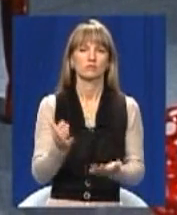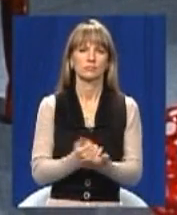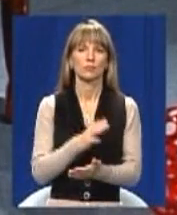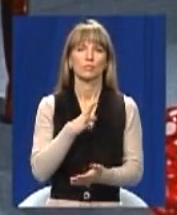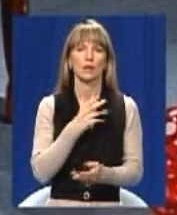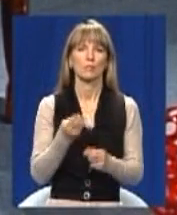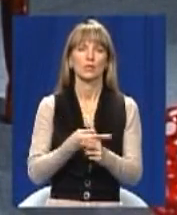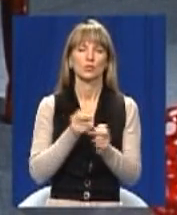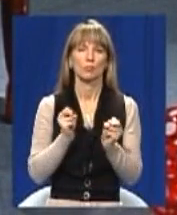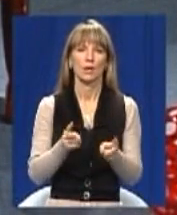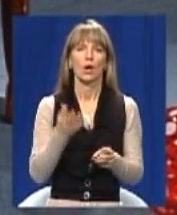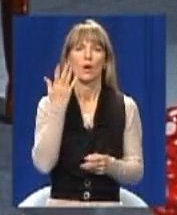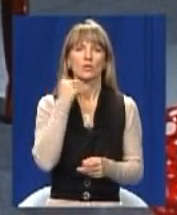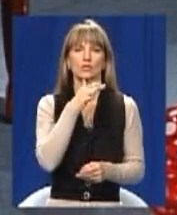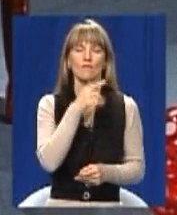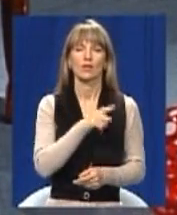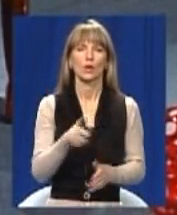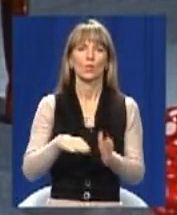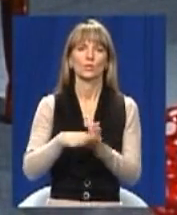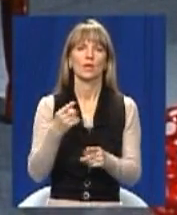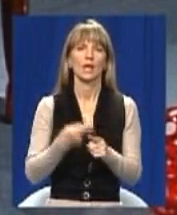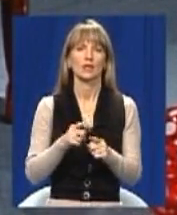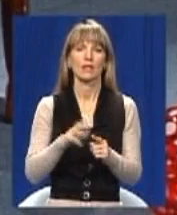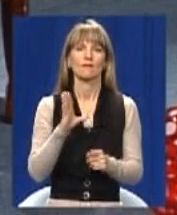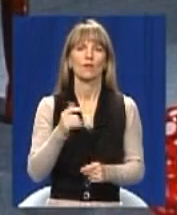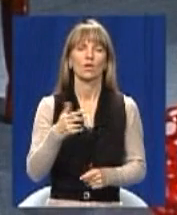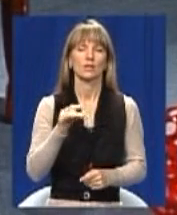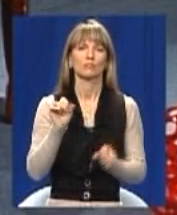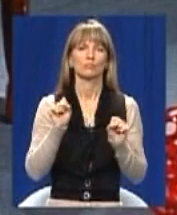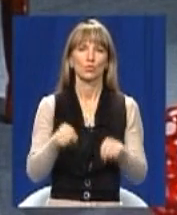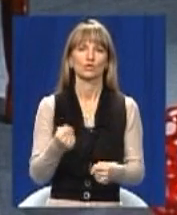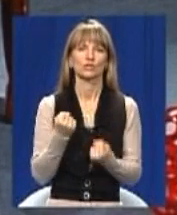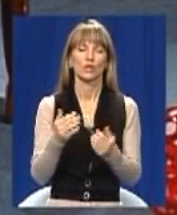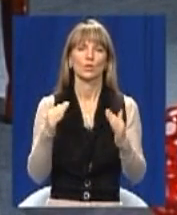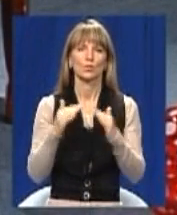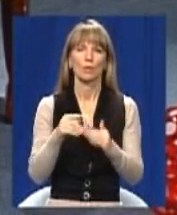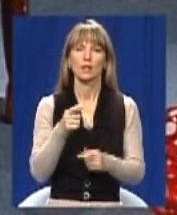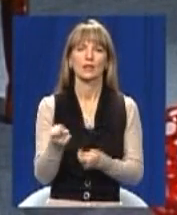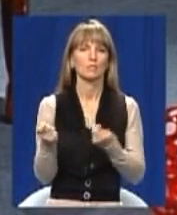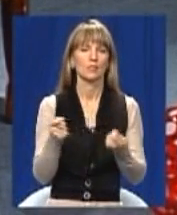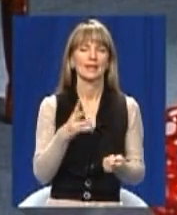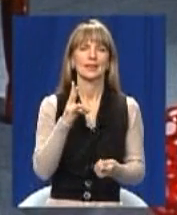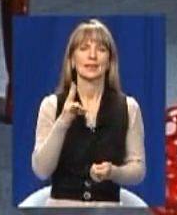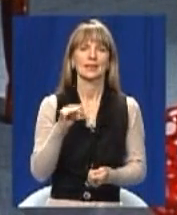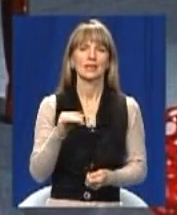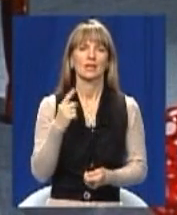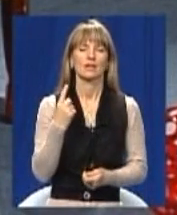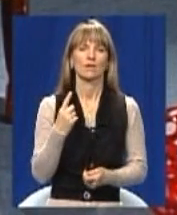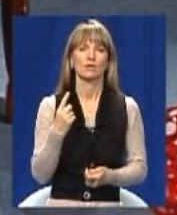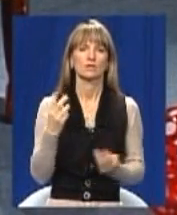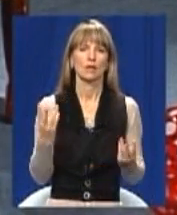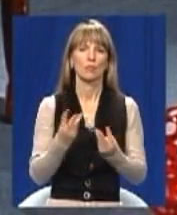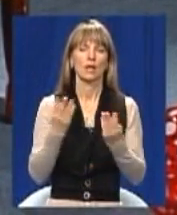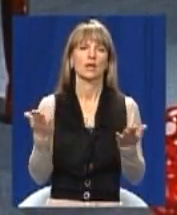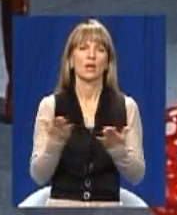небезпечними. Але вже згодом, коли їх вдосконалили ці бенгальські вогники, їх можна тримати вдома. І вони не спричинять жодного